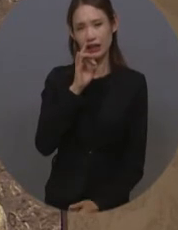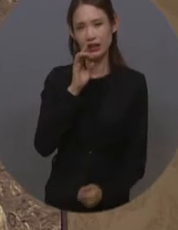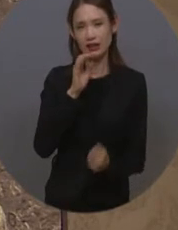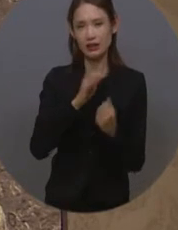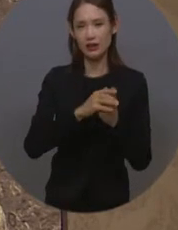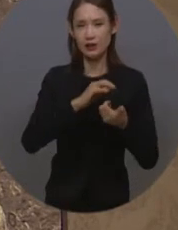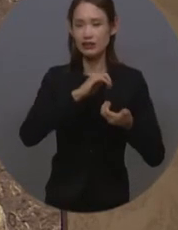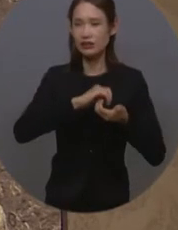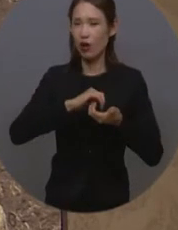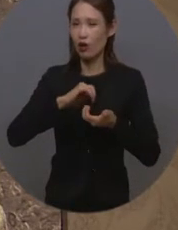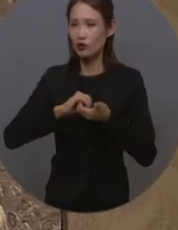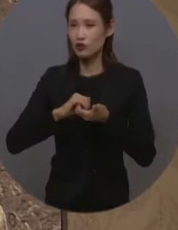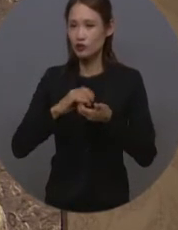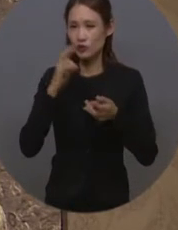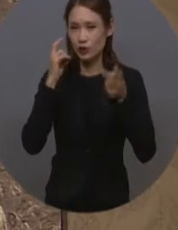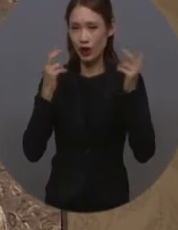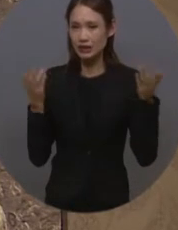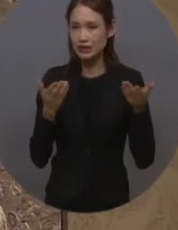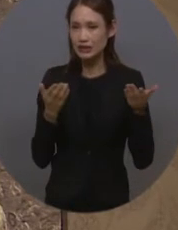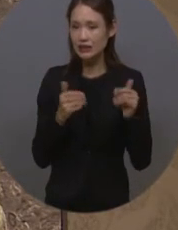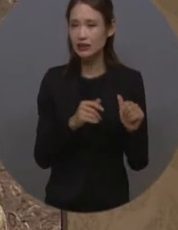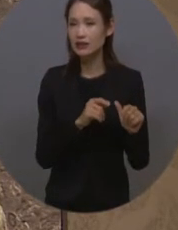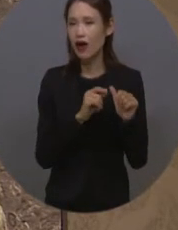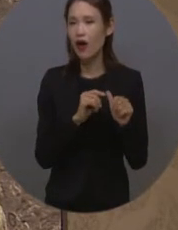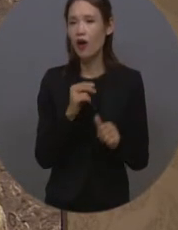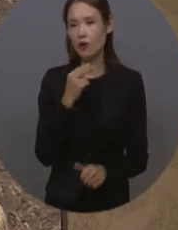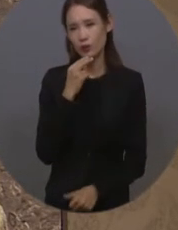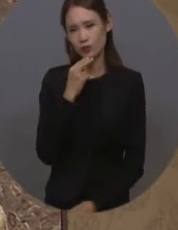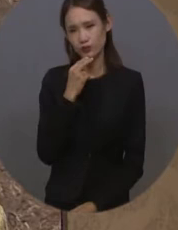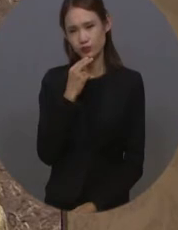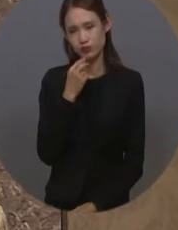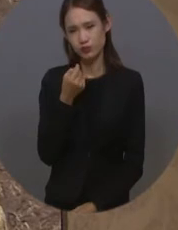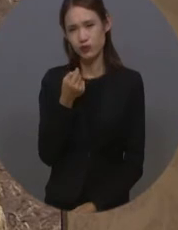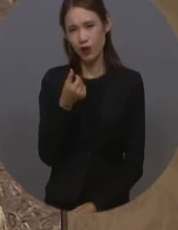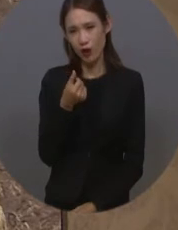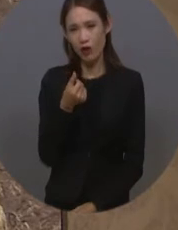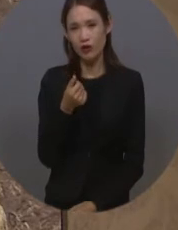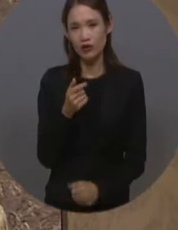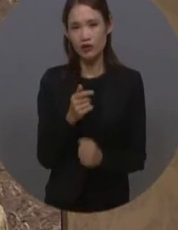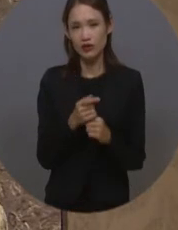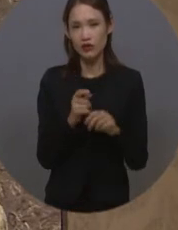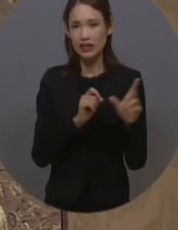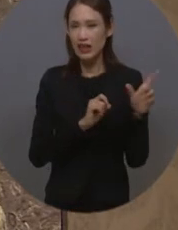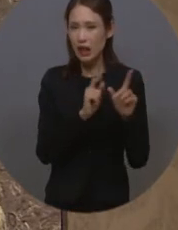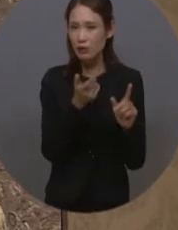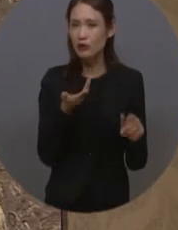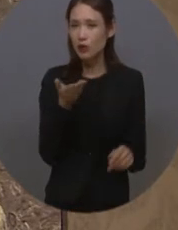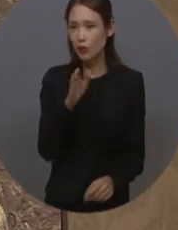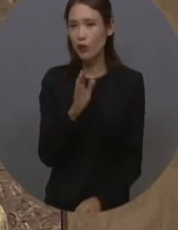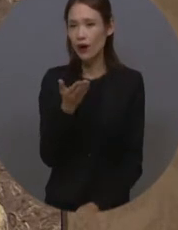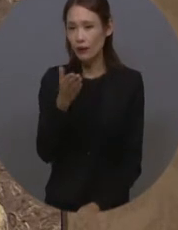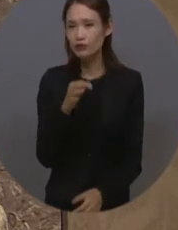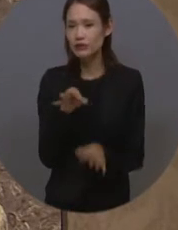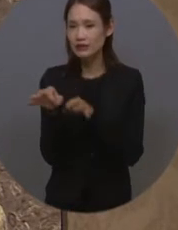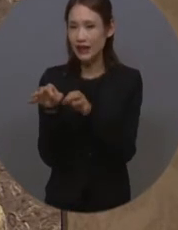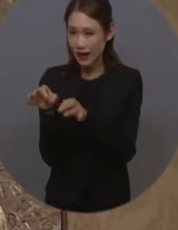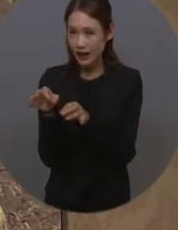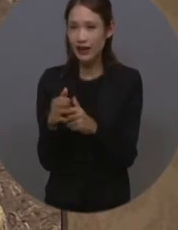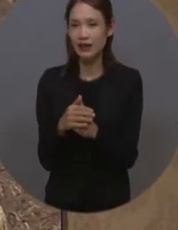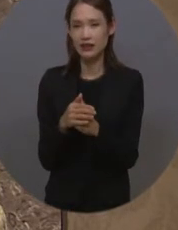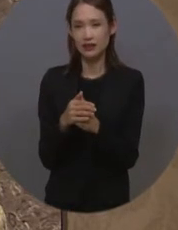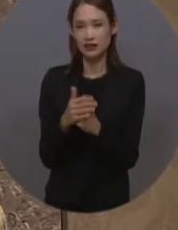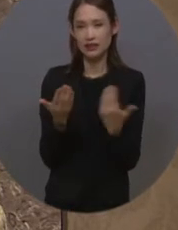정규직으로 일하는 분들이 적었어요. 지금 일용직으로 또는 호떡이나 와플을 굽는 분들 네. 또 그리고